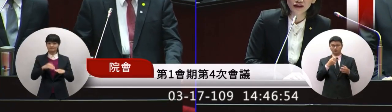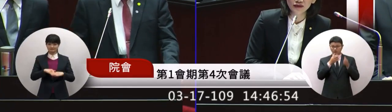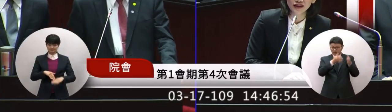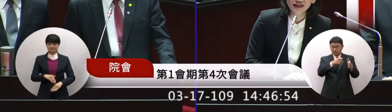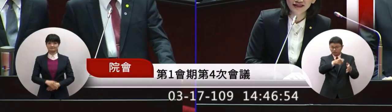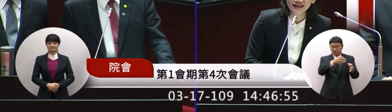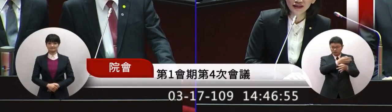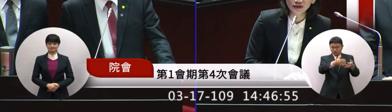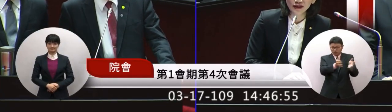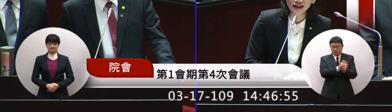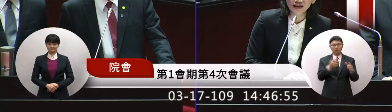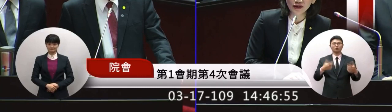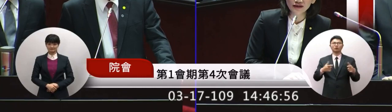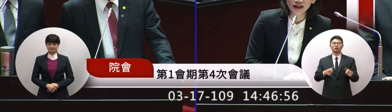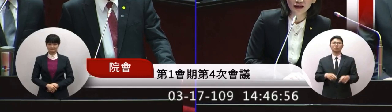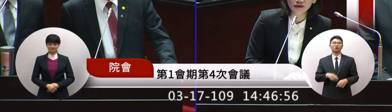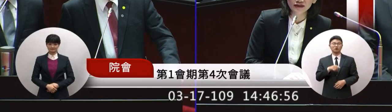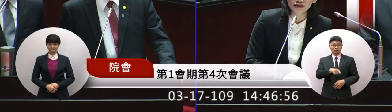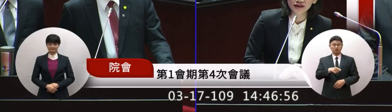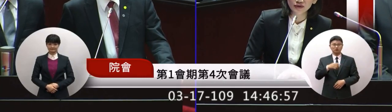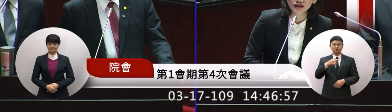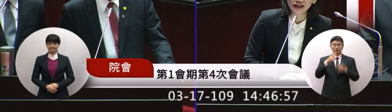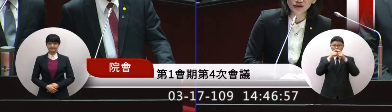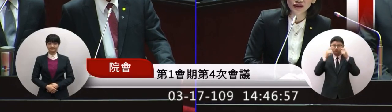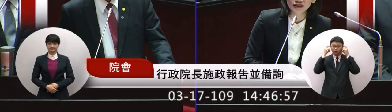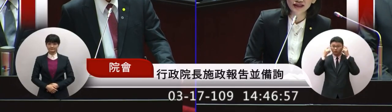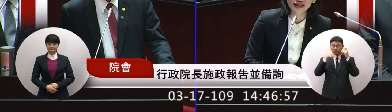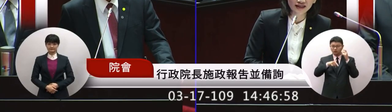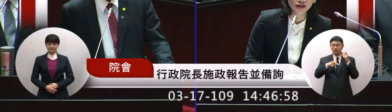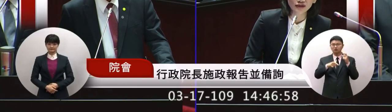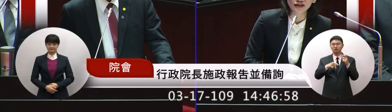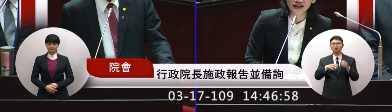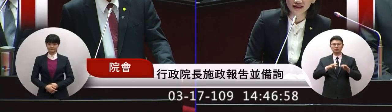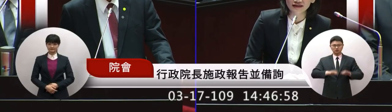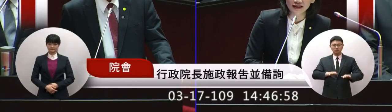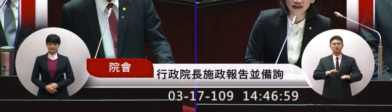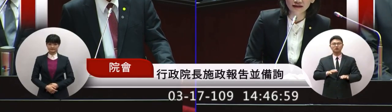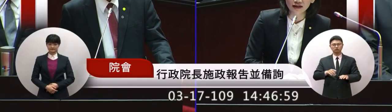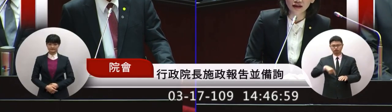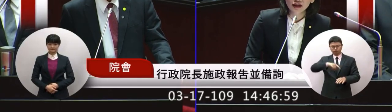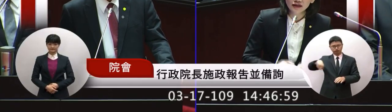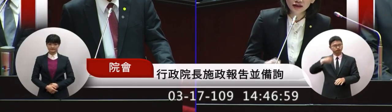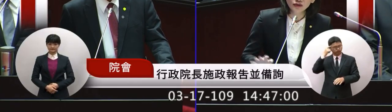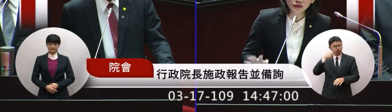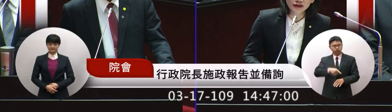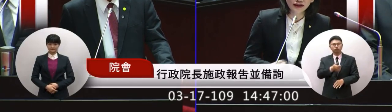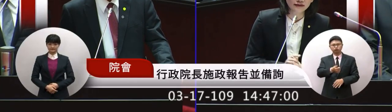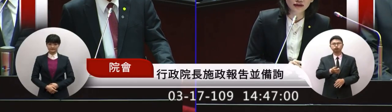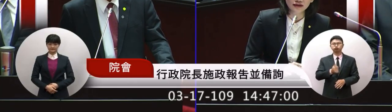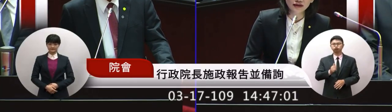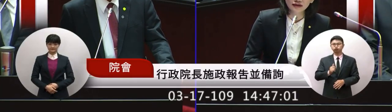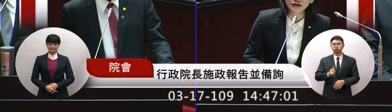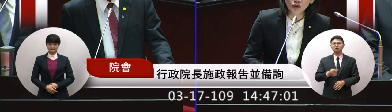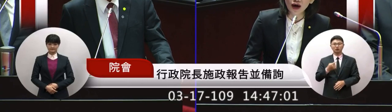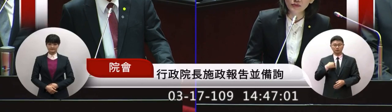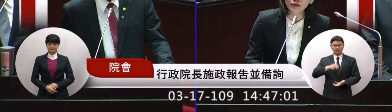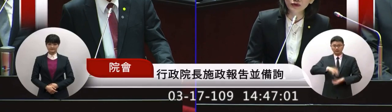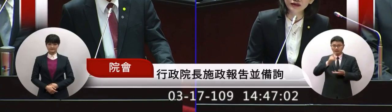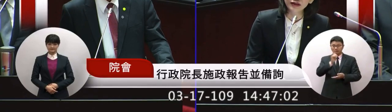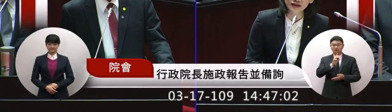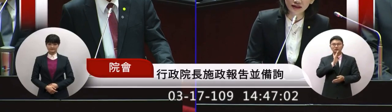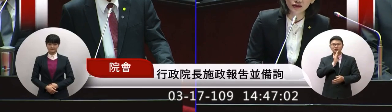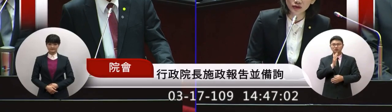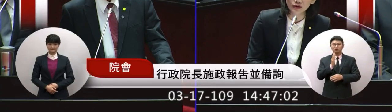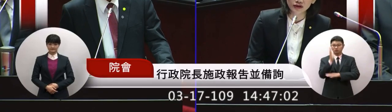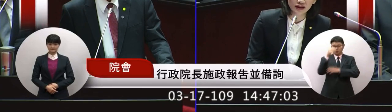部分，因为你的口罩台湾国家队哦，现在是受到肯定的。可是我讲的其实是跨部